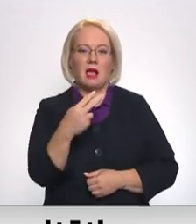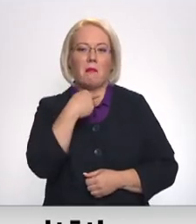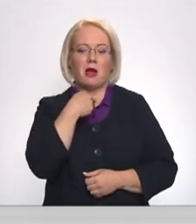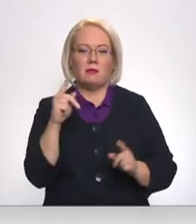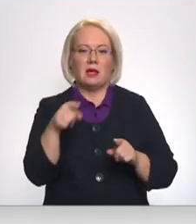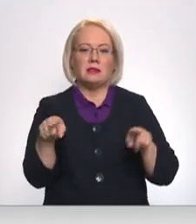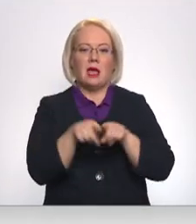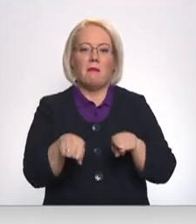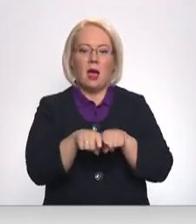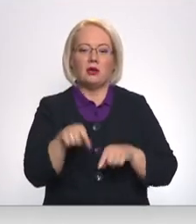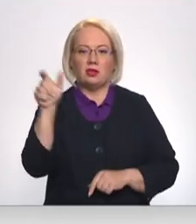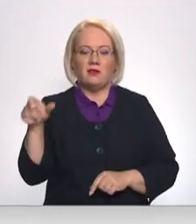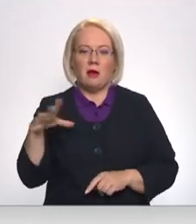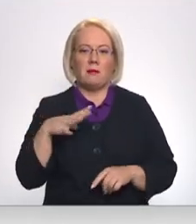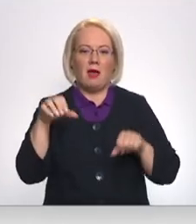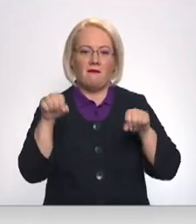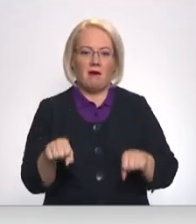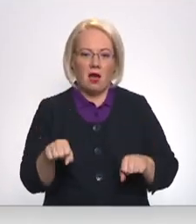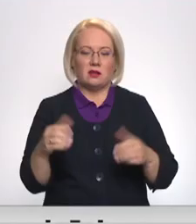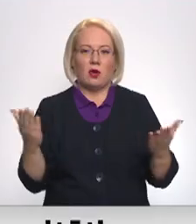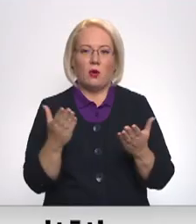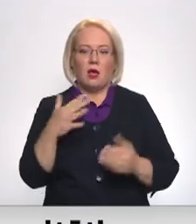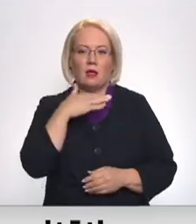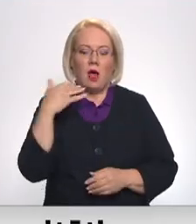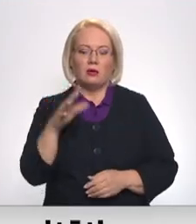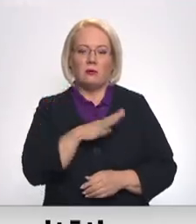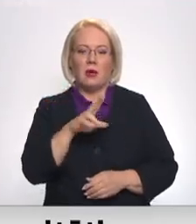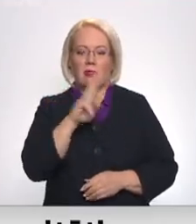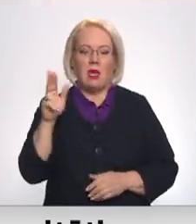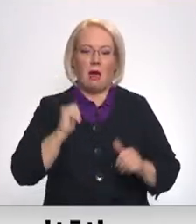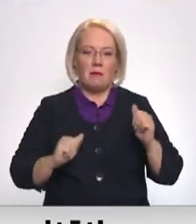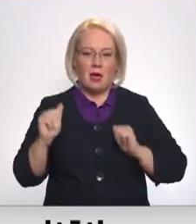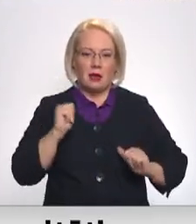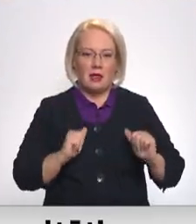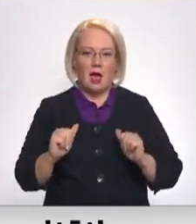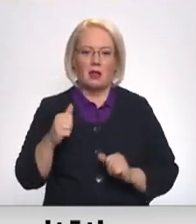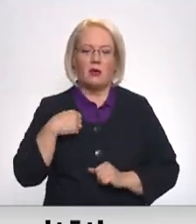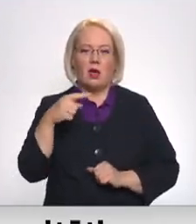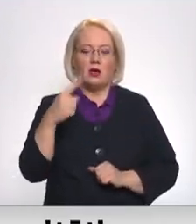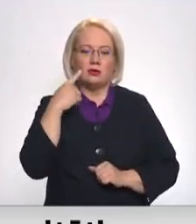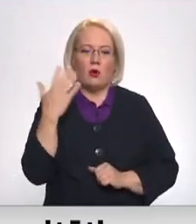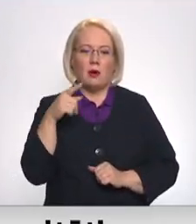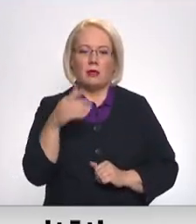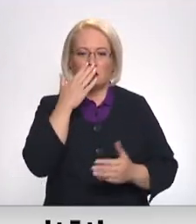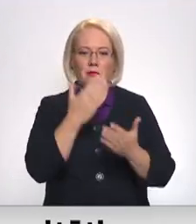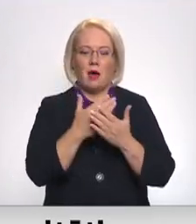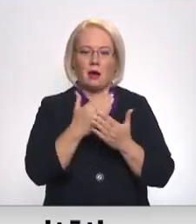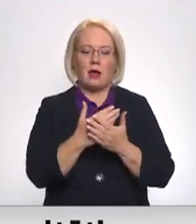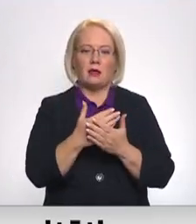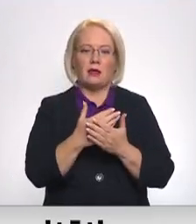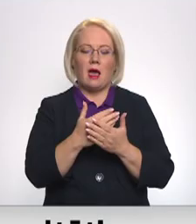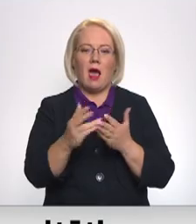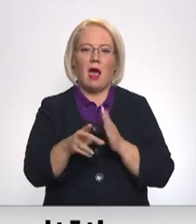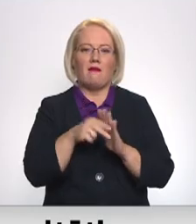paši cilvēki, kas bija pie varas līdz šim, ar ko daudzi ir neapmierināti, par ko, es domāju, liecina milzīgais vēlētājs skaits